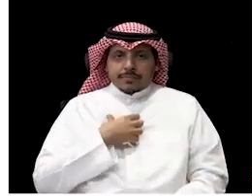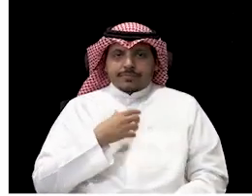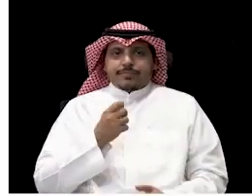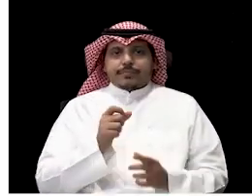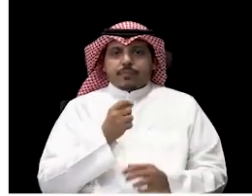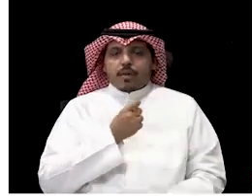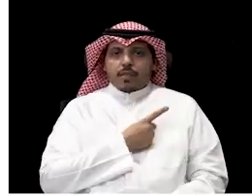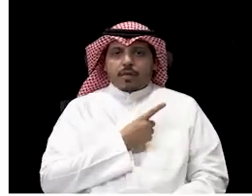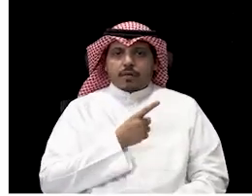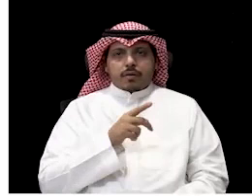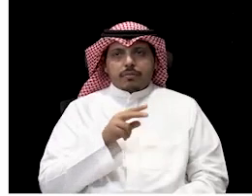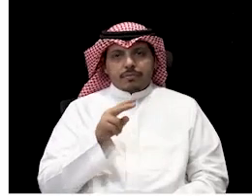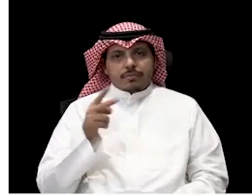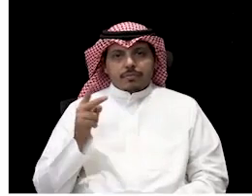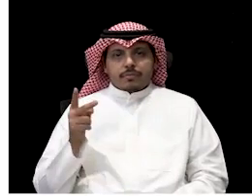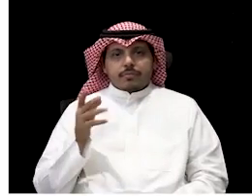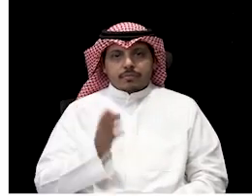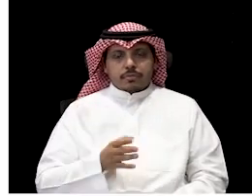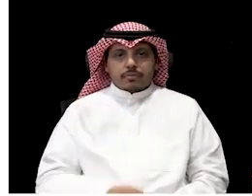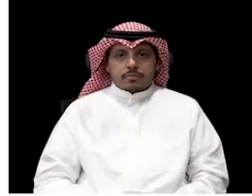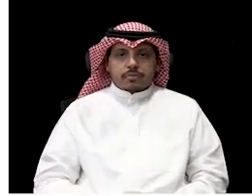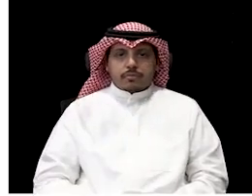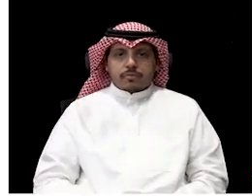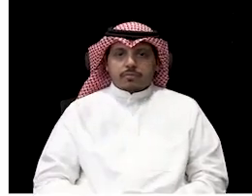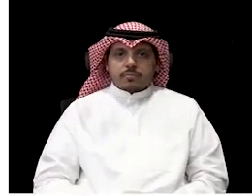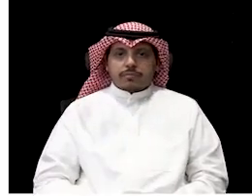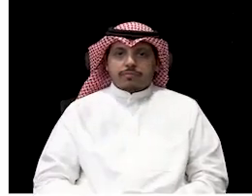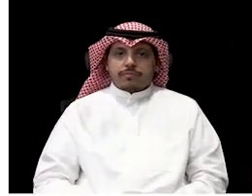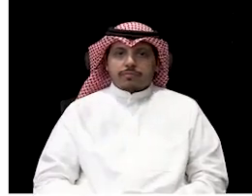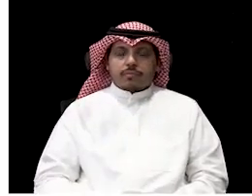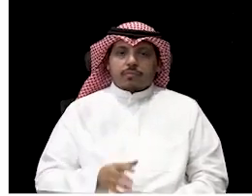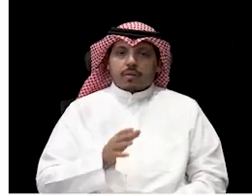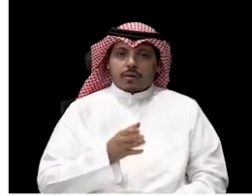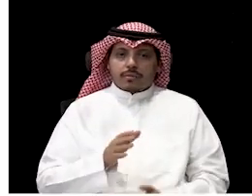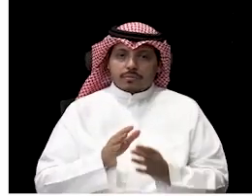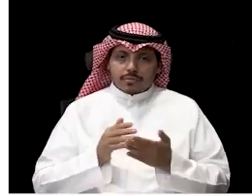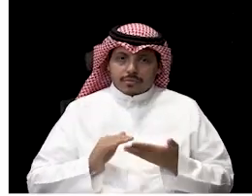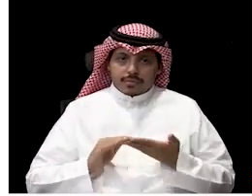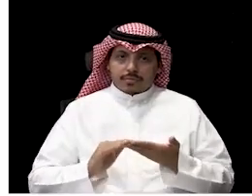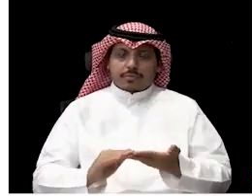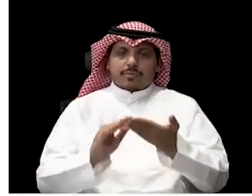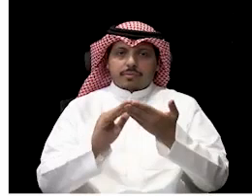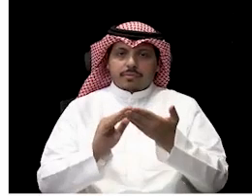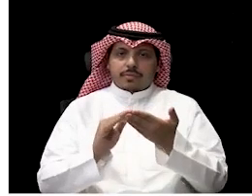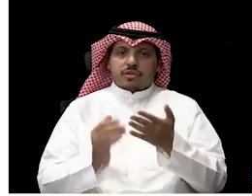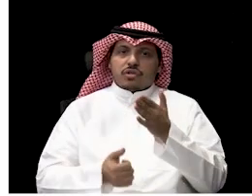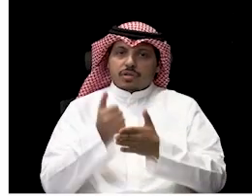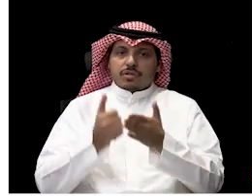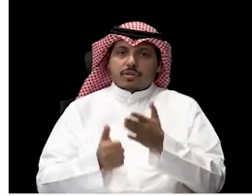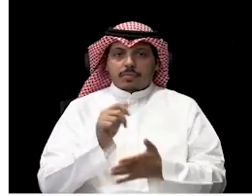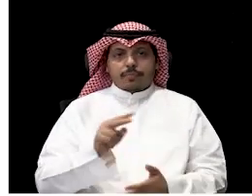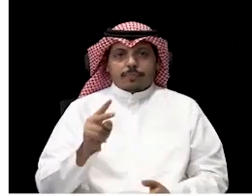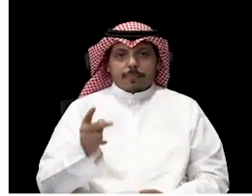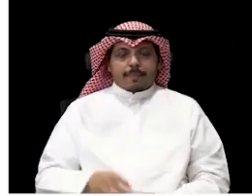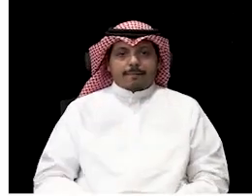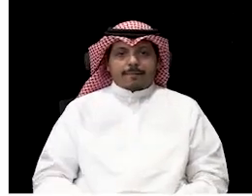بي، يشعرني بالرضا عن نفسي والفخر والاعتزاز، ويدفعني لإنجازات أخرى.